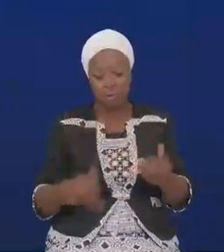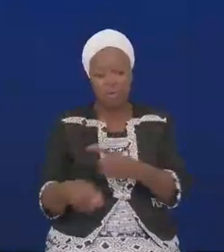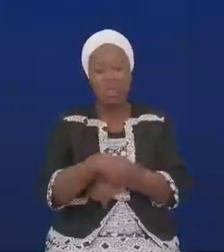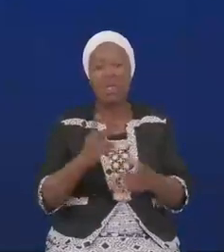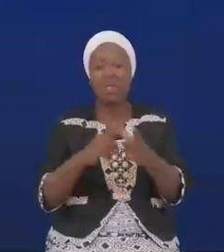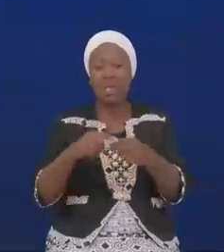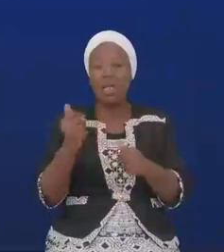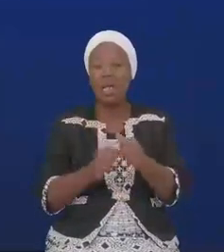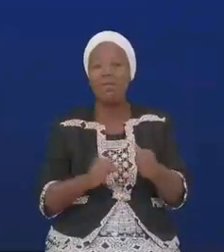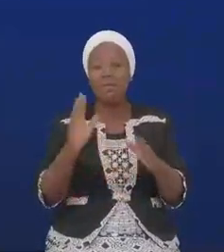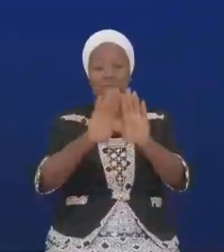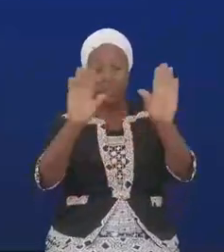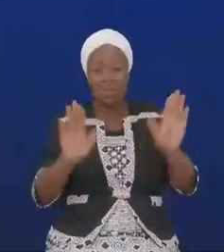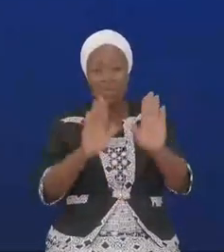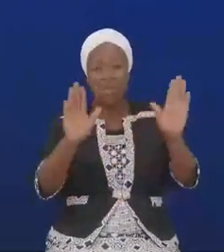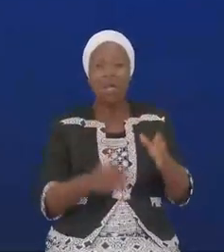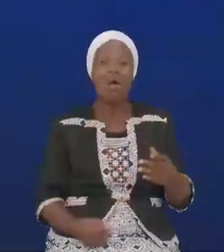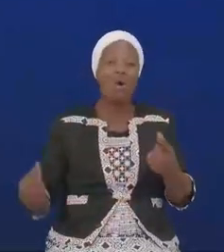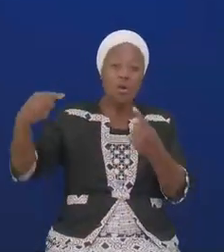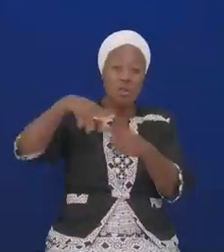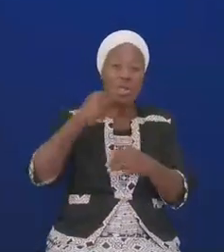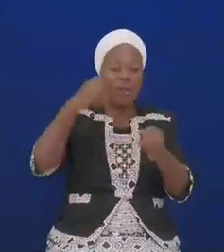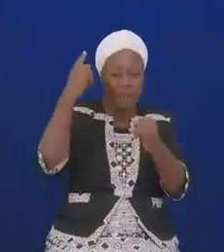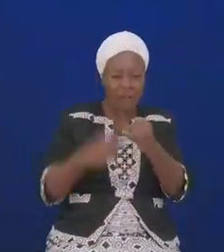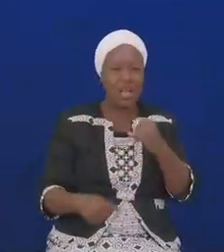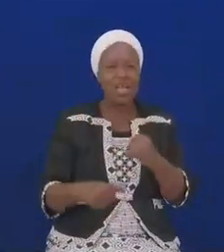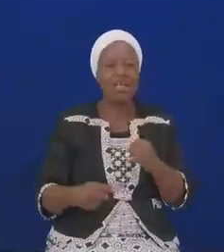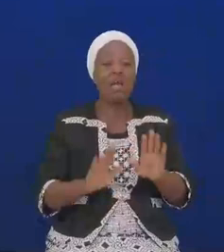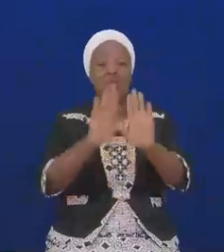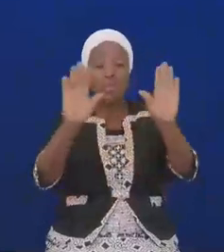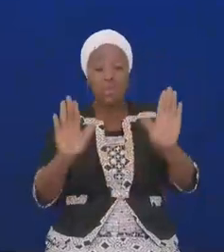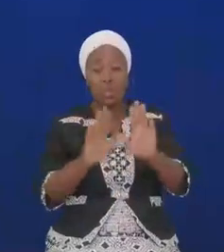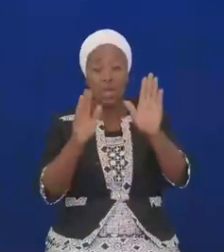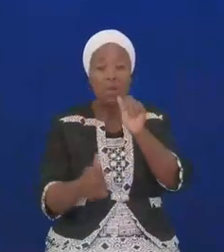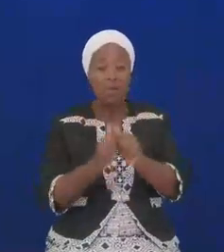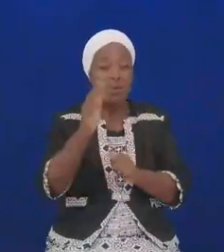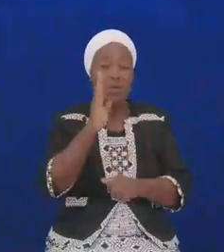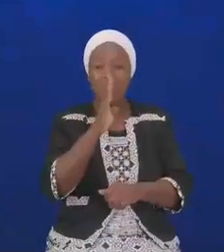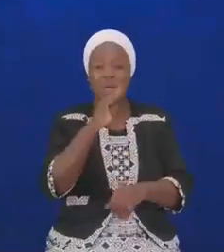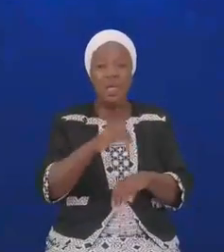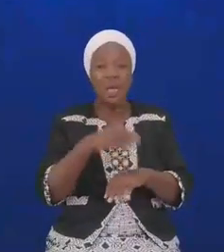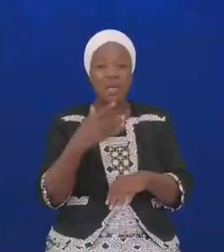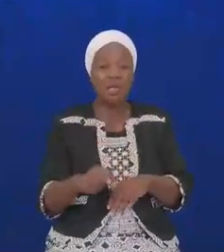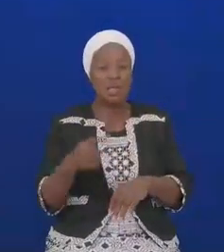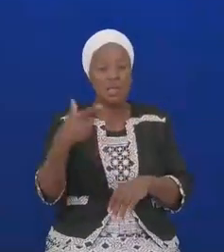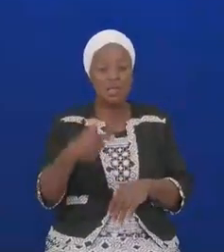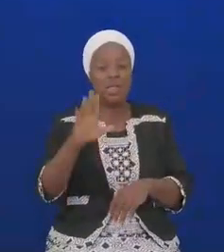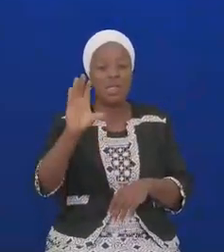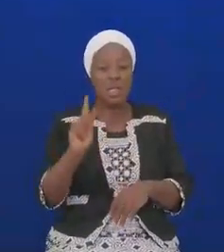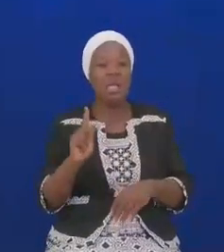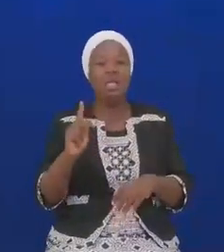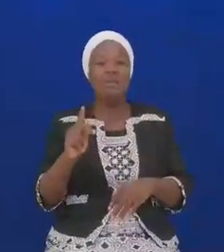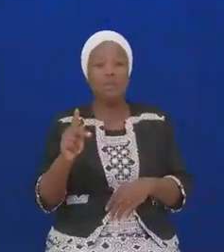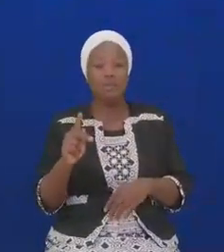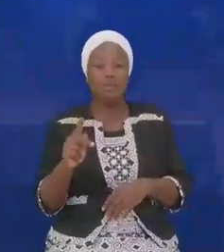Alors comment? Nous allons parcourir tous les dimanches de ce mois et qu'on sera à la croisade